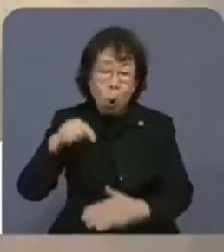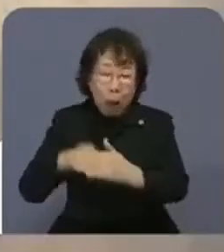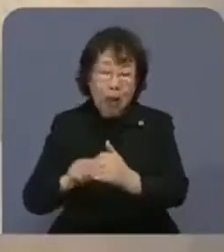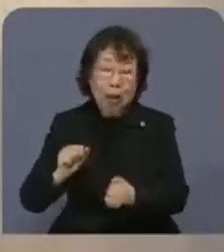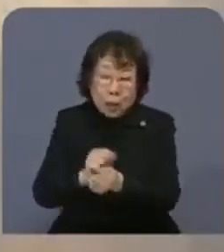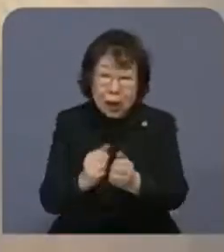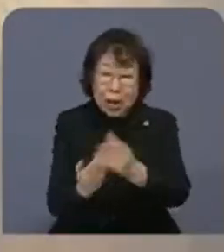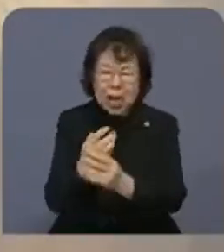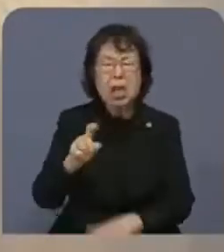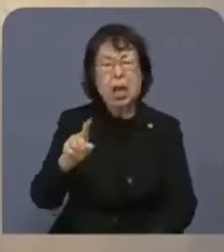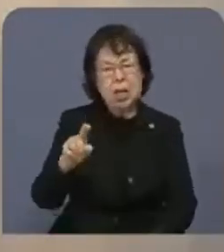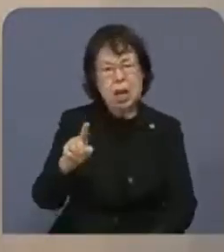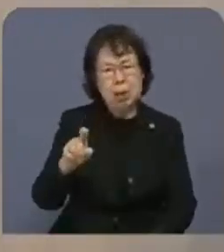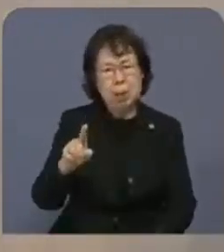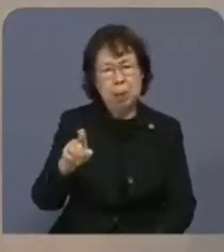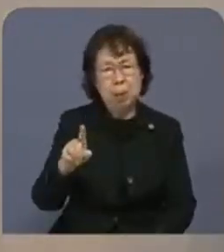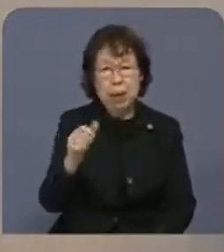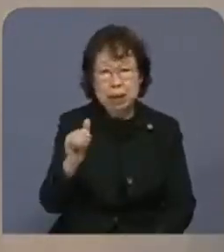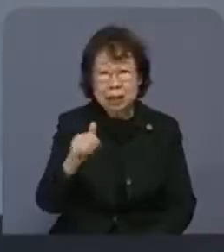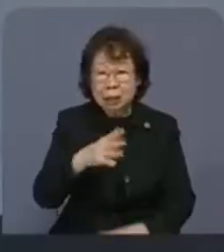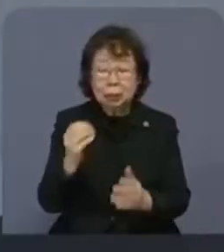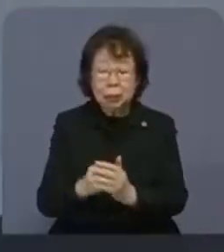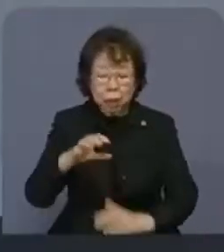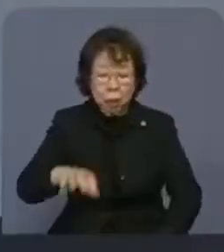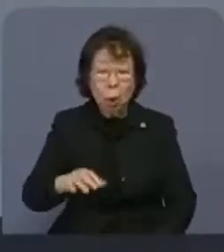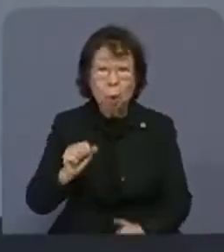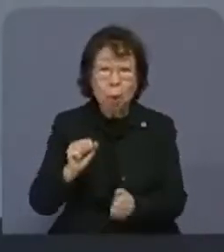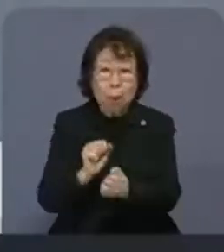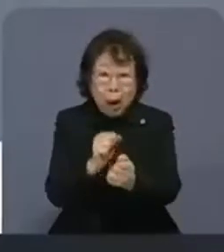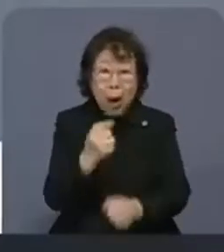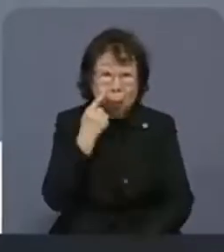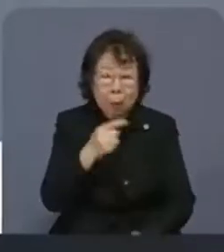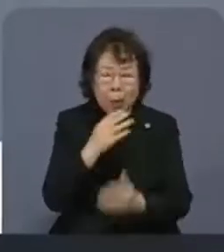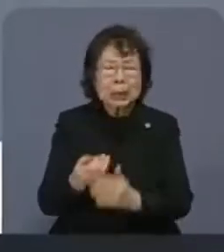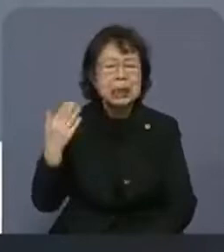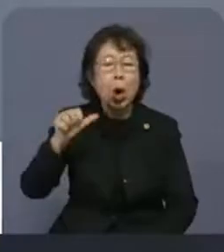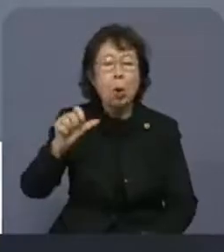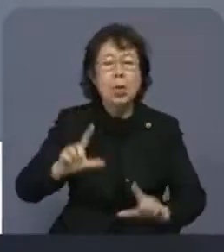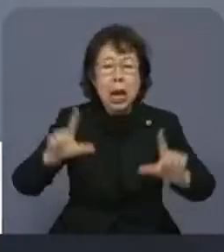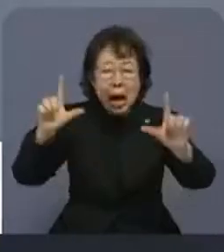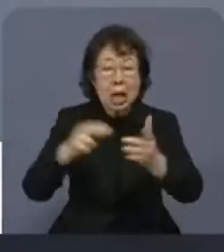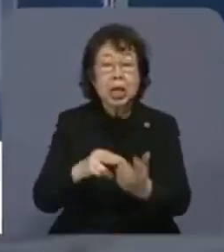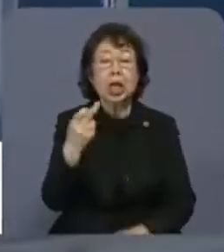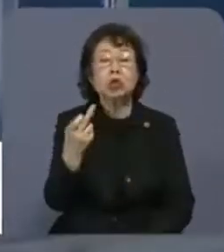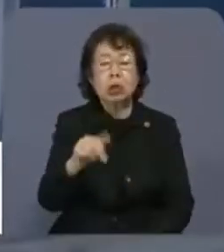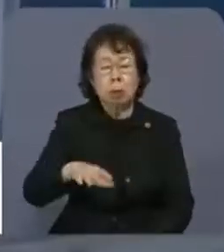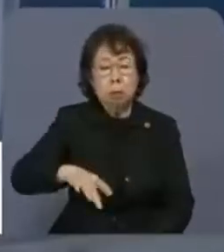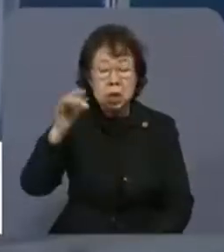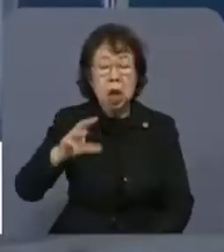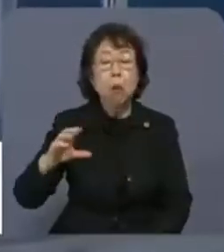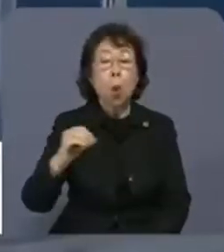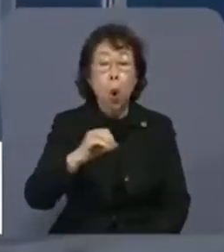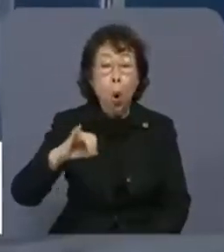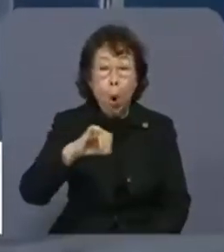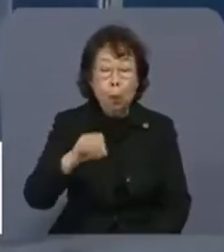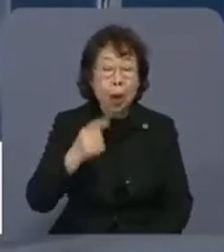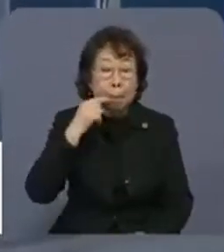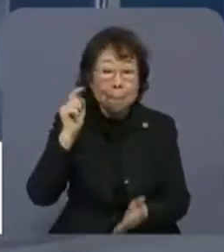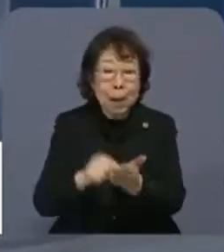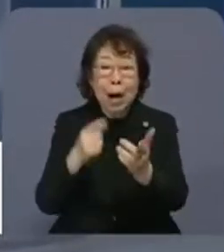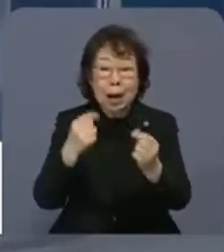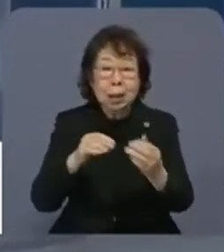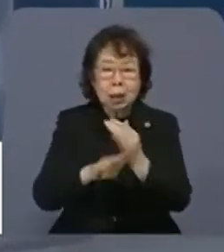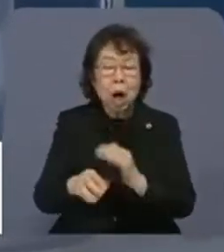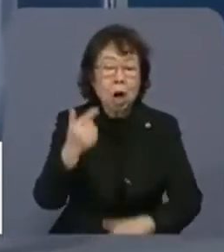11명이 감염 됐습니다 지역 사회가 면만 보면 지난 5일 시민 12명이 처음 5 미크론 변위 로 확진 됐는데